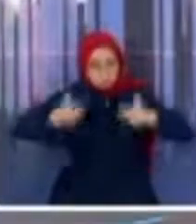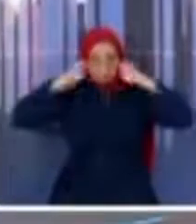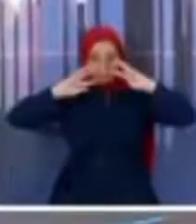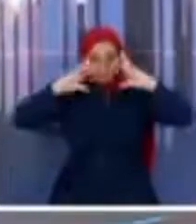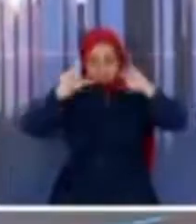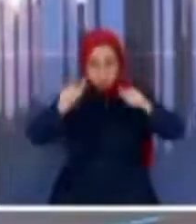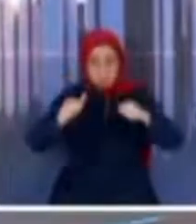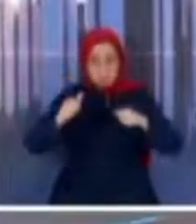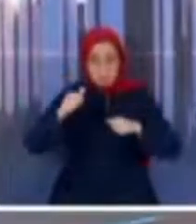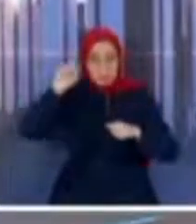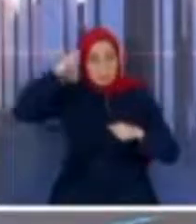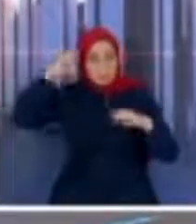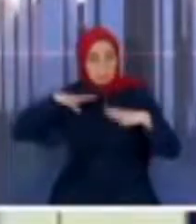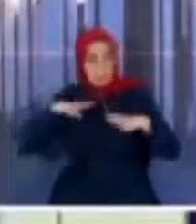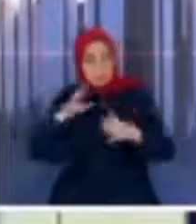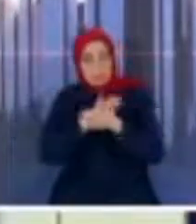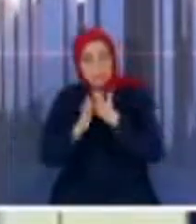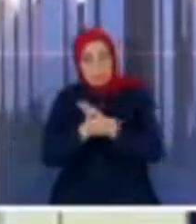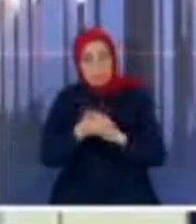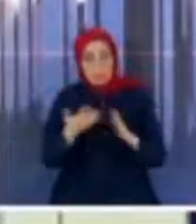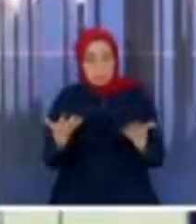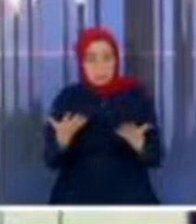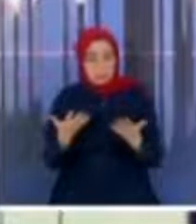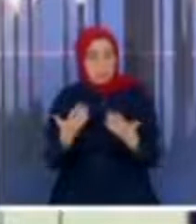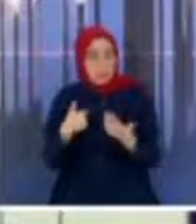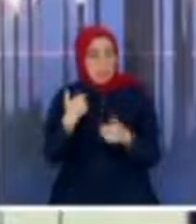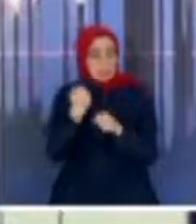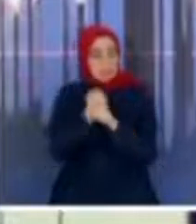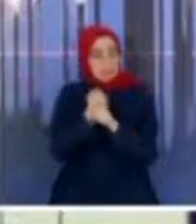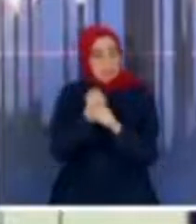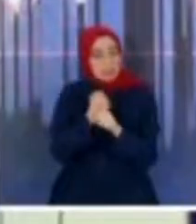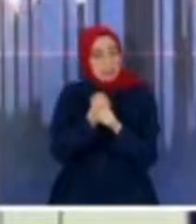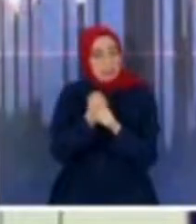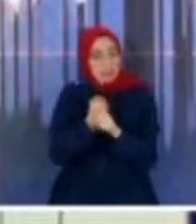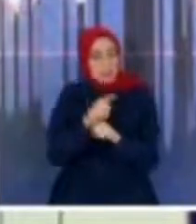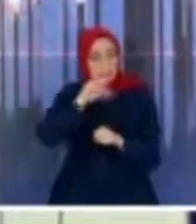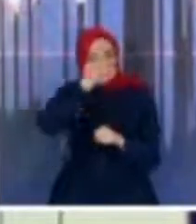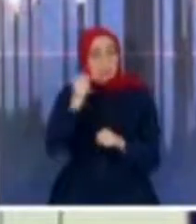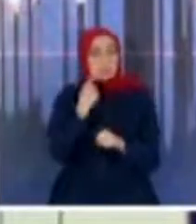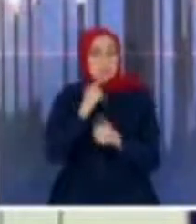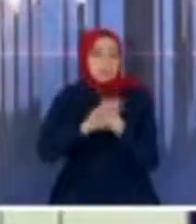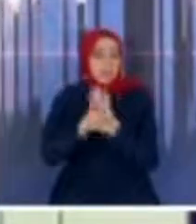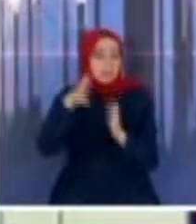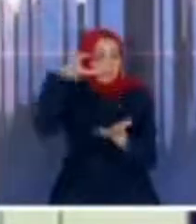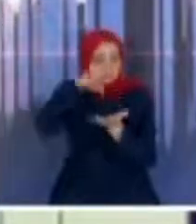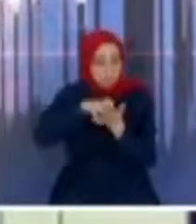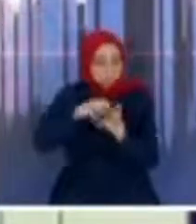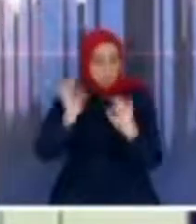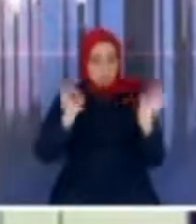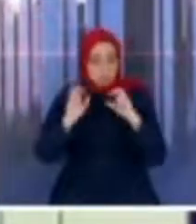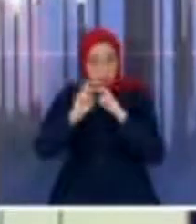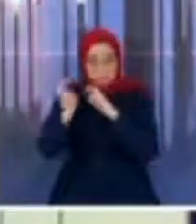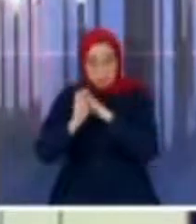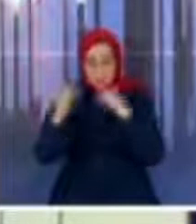مهم بالحق. احنا قاعدين نخدموا وتوا ما عندناش بنيه وما عندناش مركز. قاعدين نتنقلوا قاعدين نعملوا في الحملات